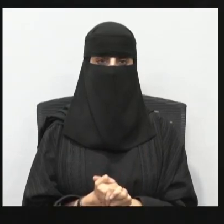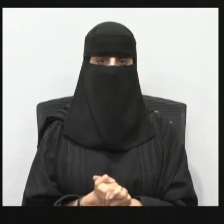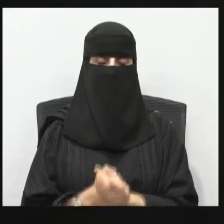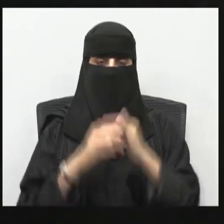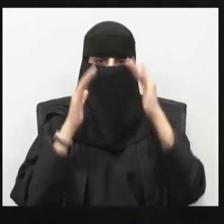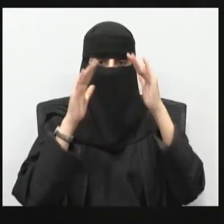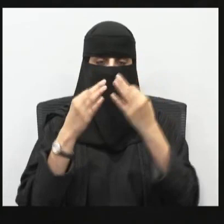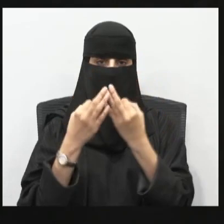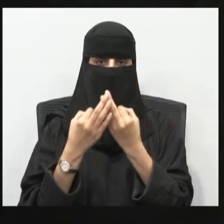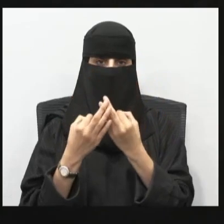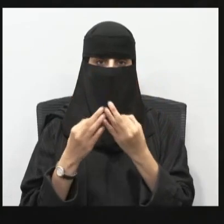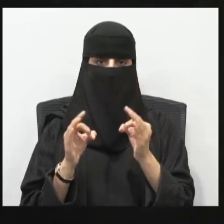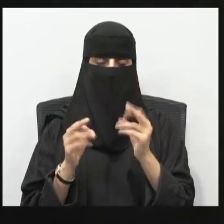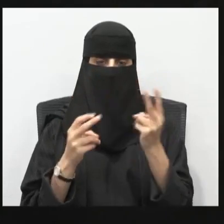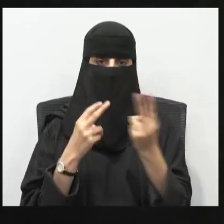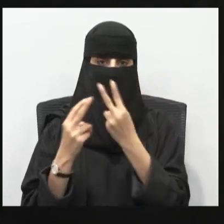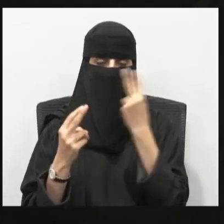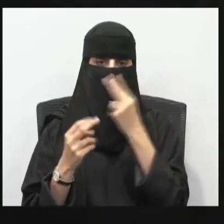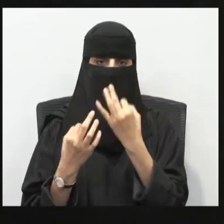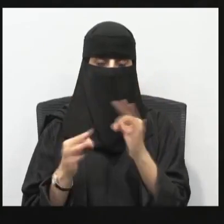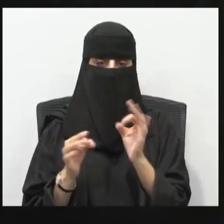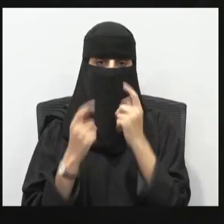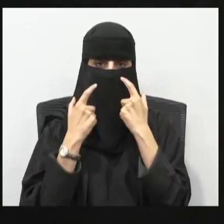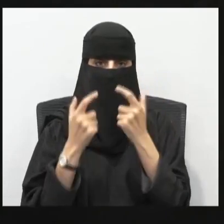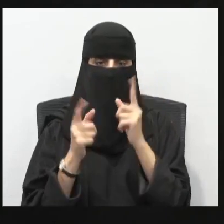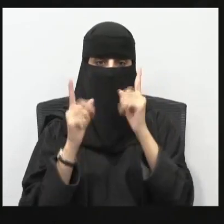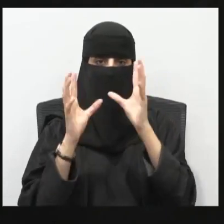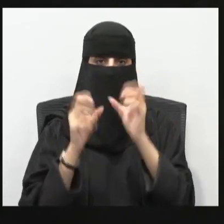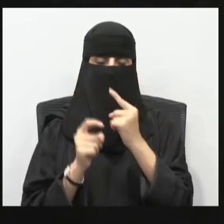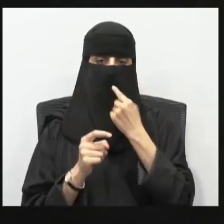شكرا لكم اصدقائي على متابعتكم اتمنى لكم التوفيق في امان الله